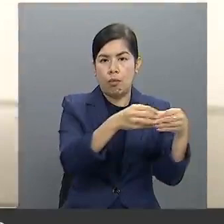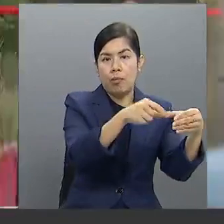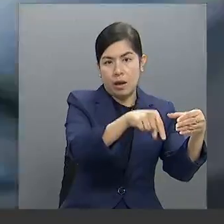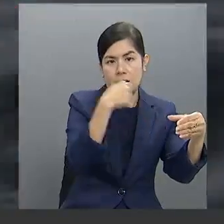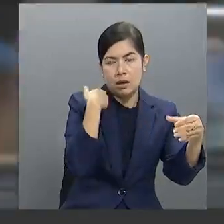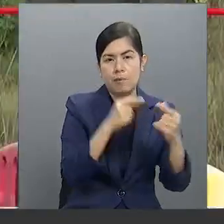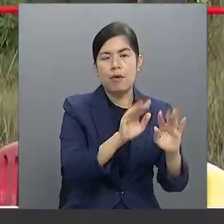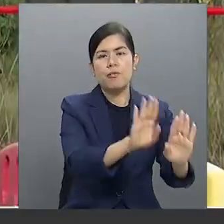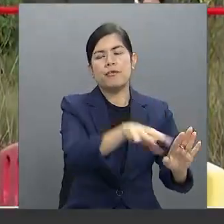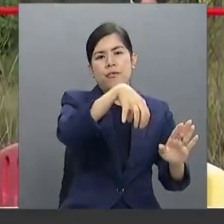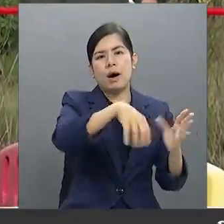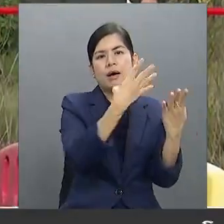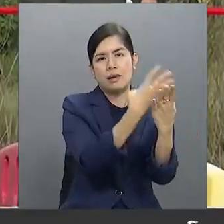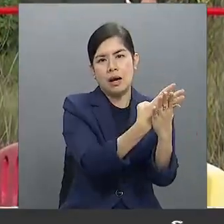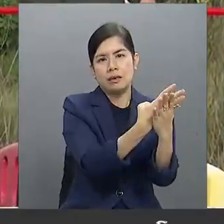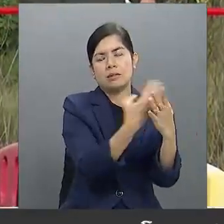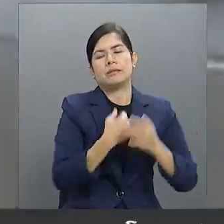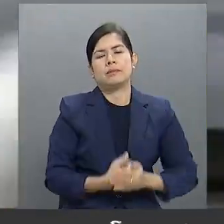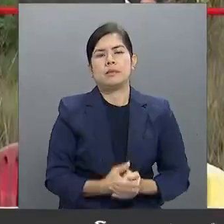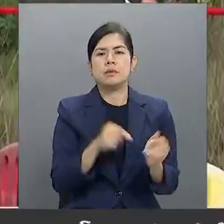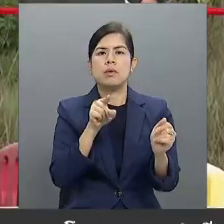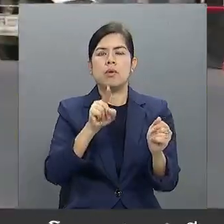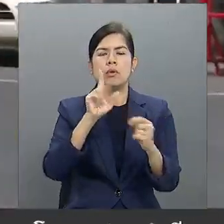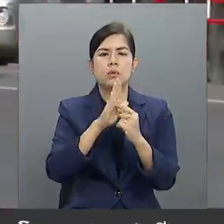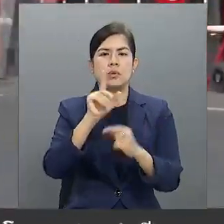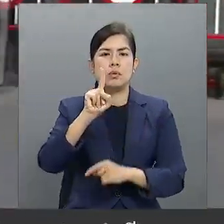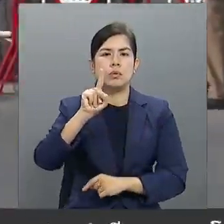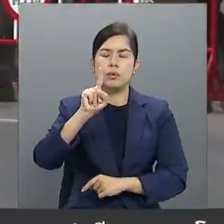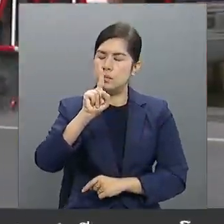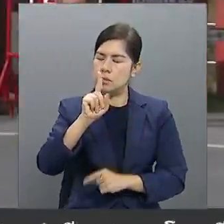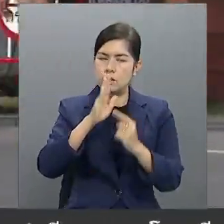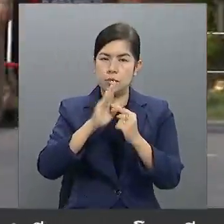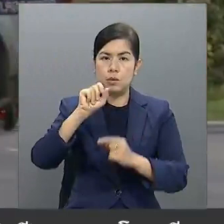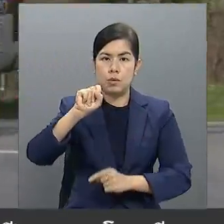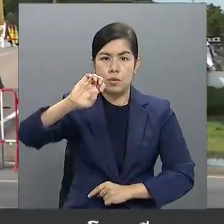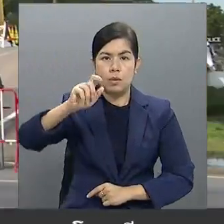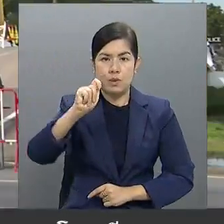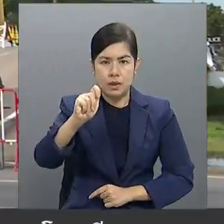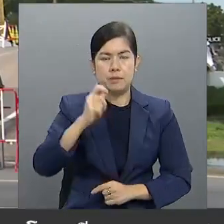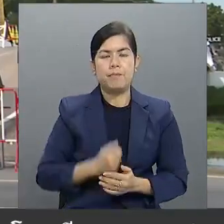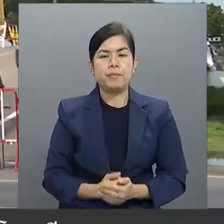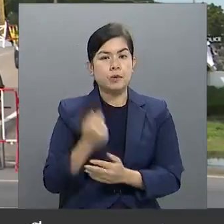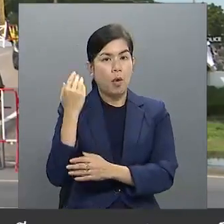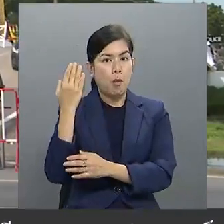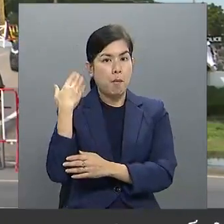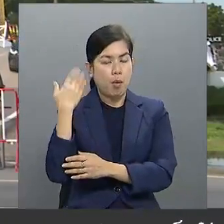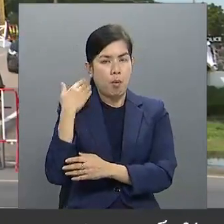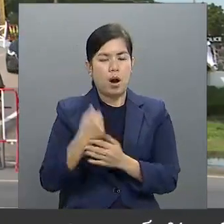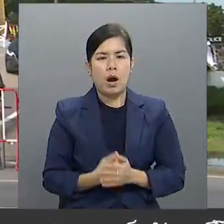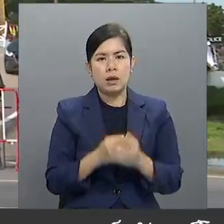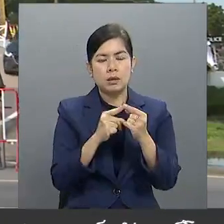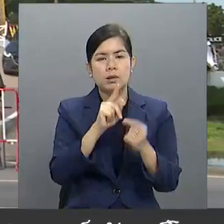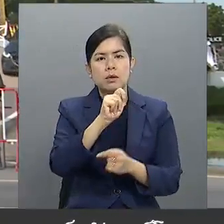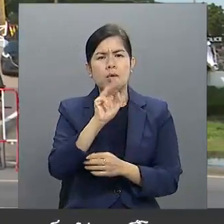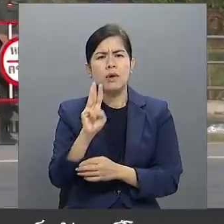ศาลแขวงดุสิตในขณะที่เมื่อคืนนี้นะคะ Twitterของศูนย์ทนายความเพื่อสิทธิมนุษยชนก็ทวิข้อความใน